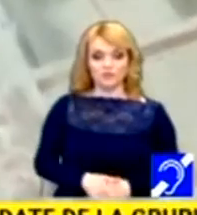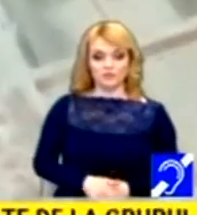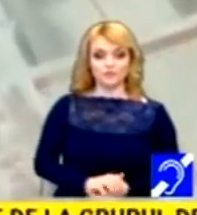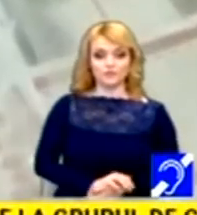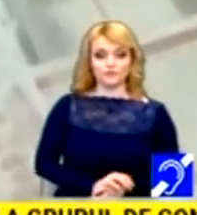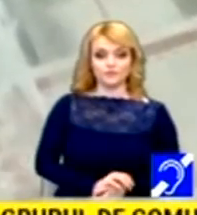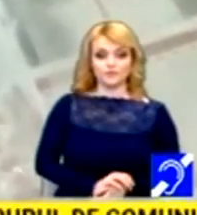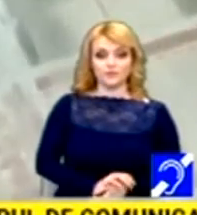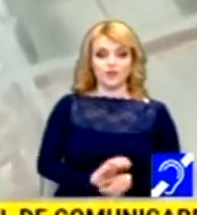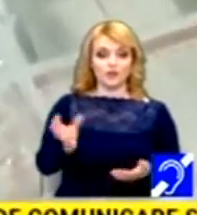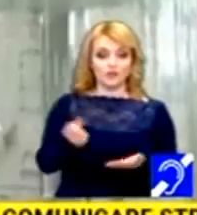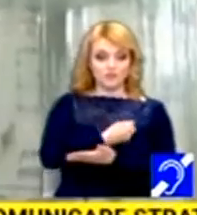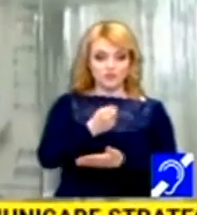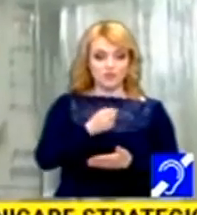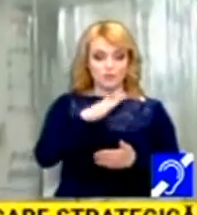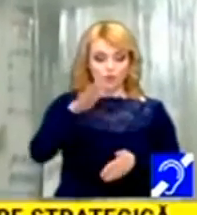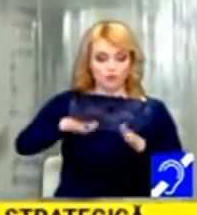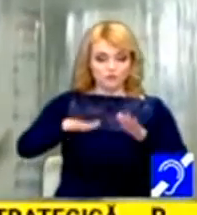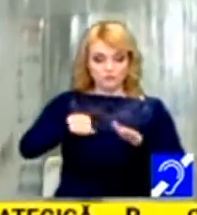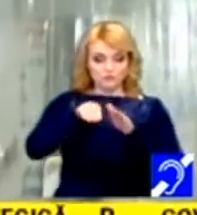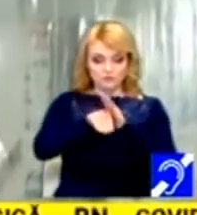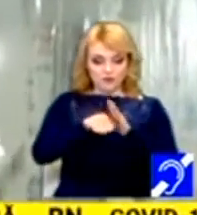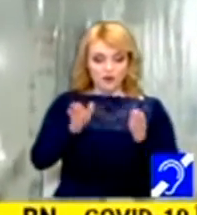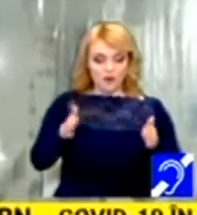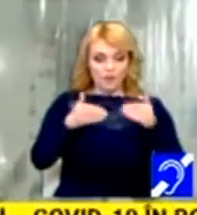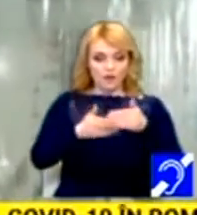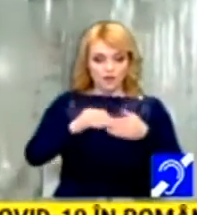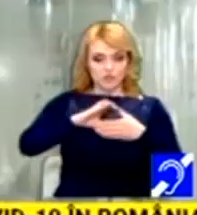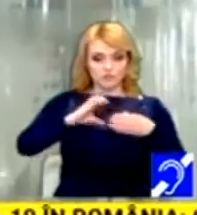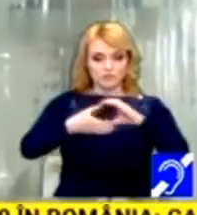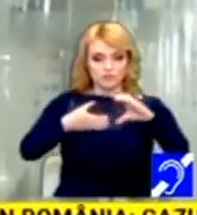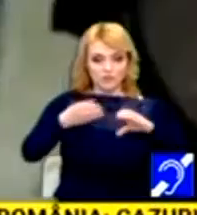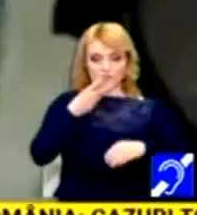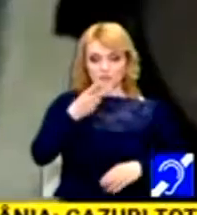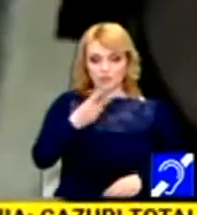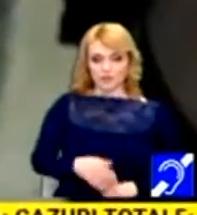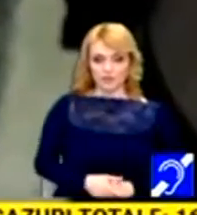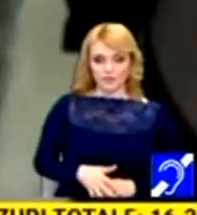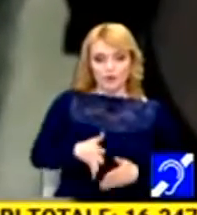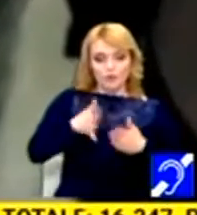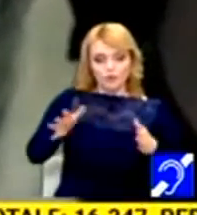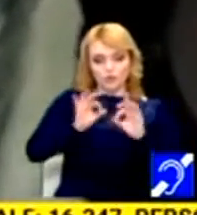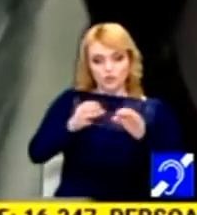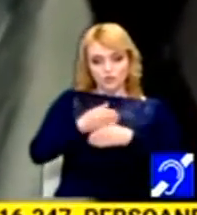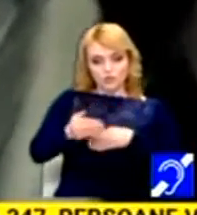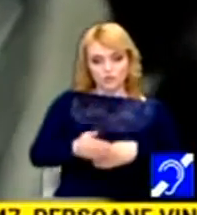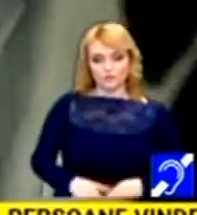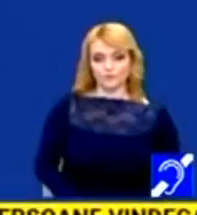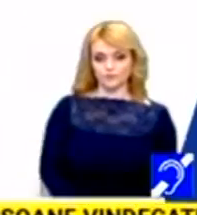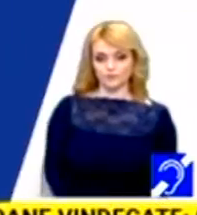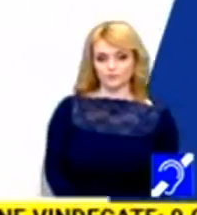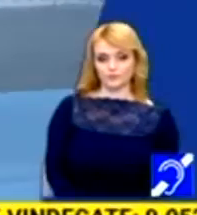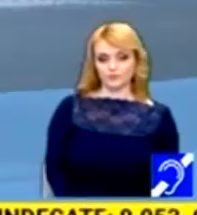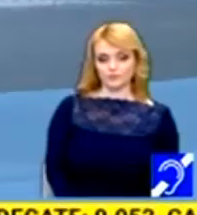unor suspecți, s-au descoperit cantități importante de ambalaje pentru confecționarea pachetelor de țigări. Amănunte vă oferim mai târziu în